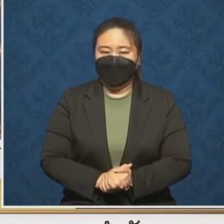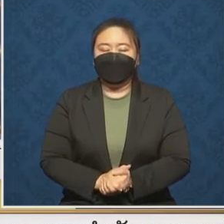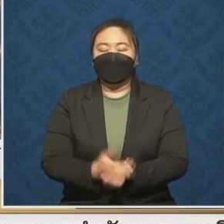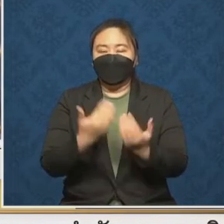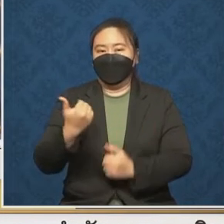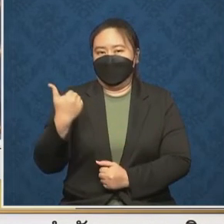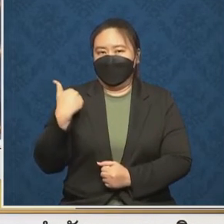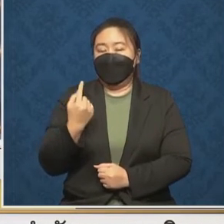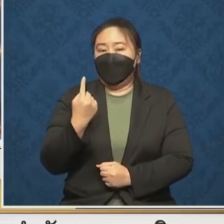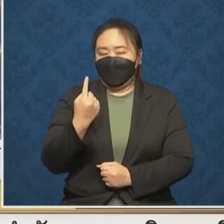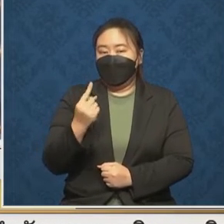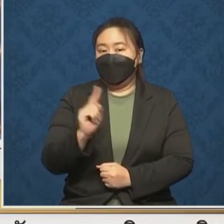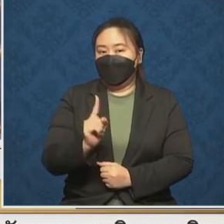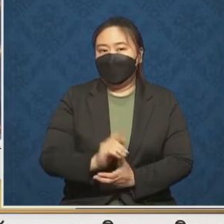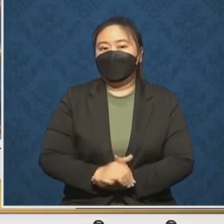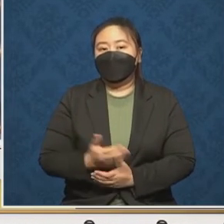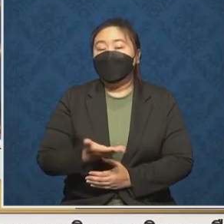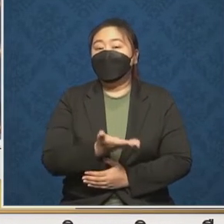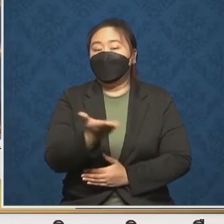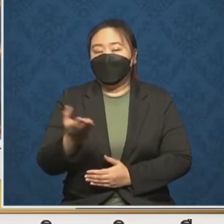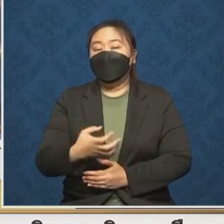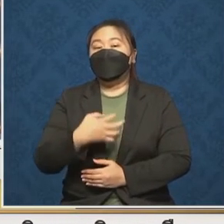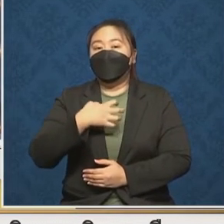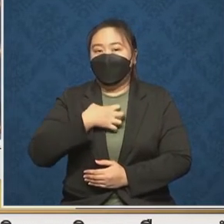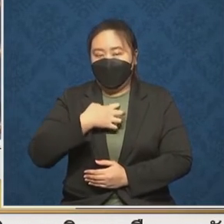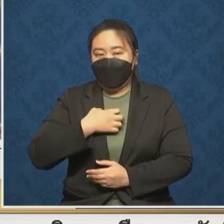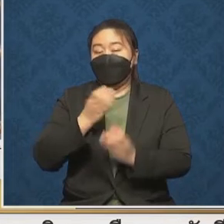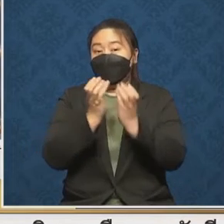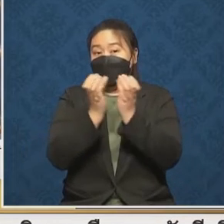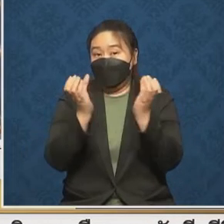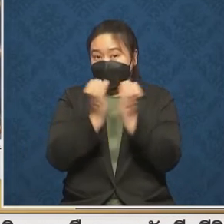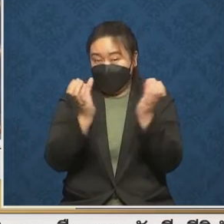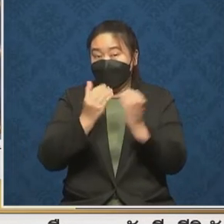ท่านต้องการให้มีธรรมาพิบาล